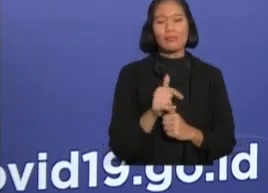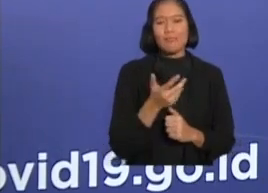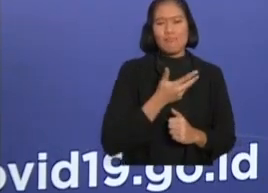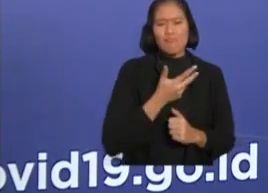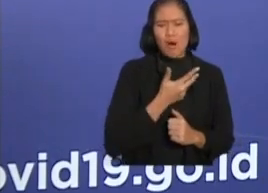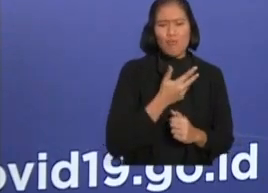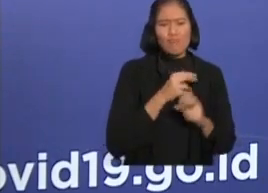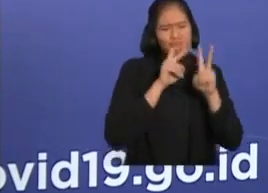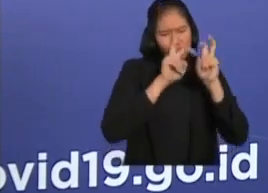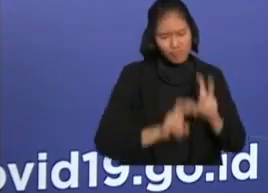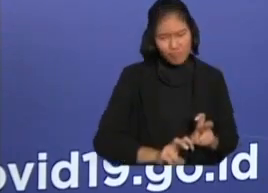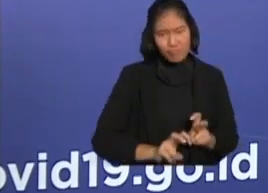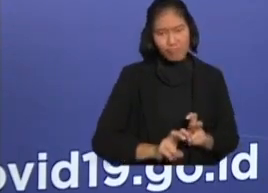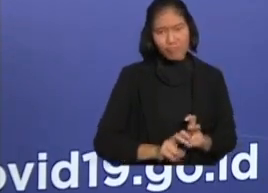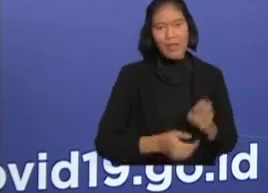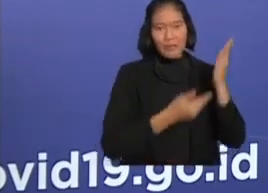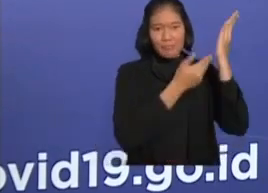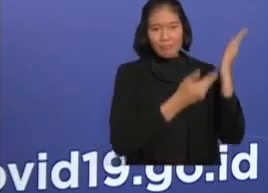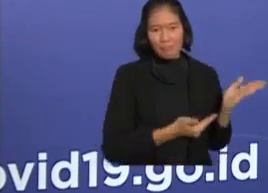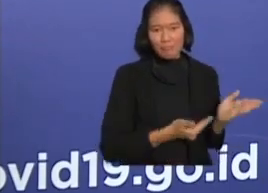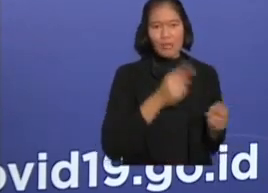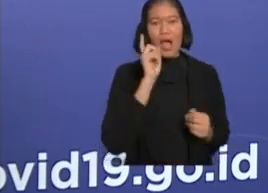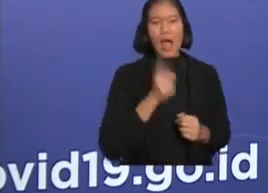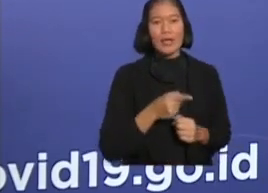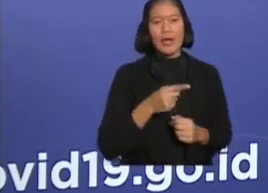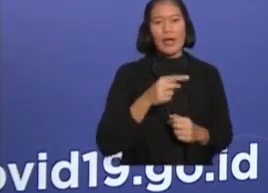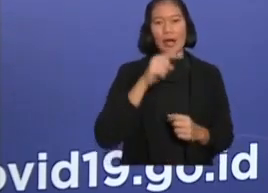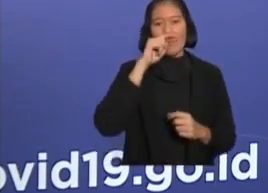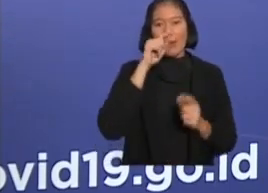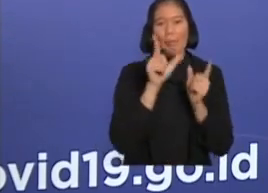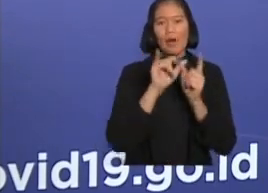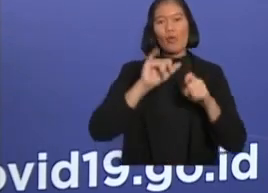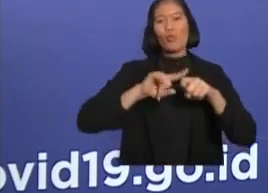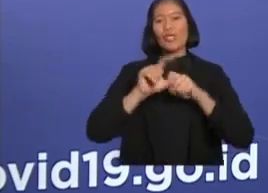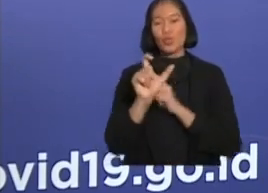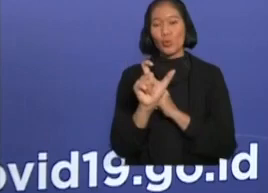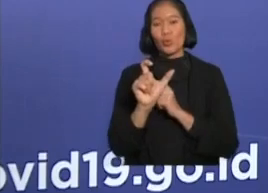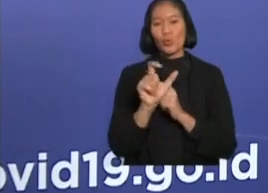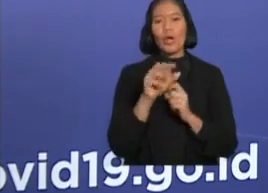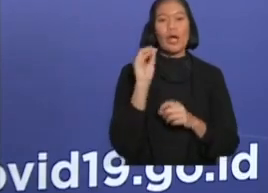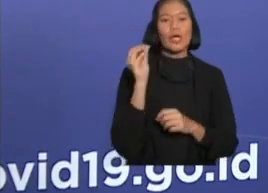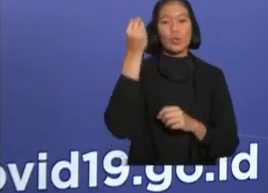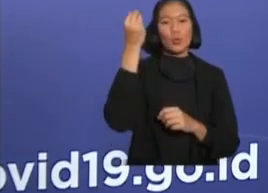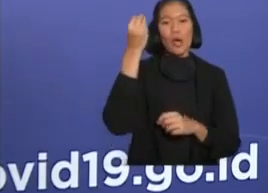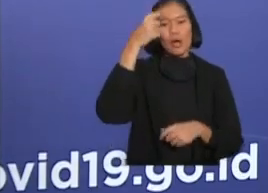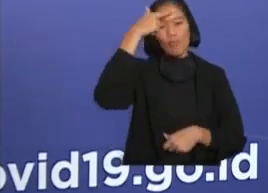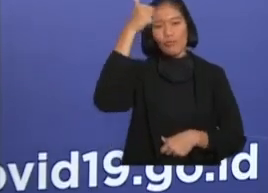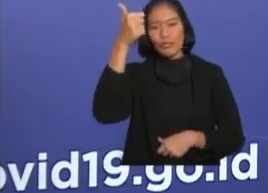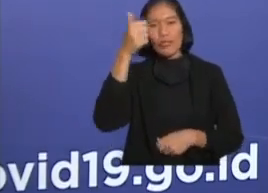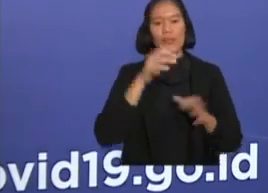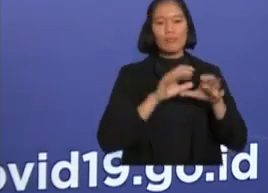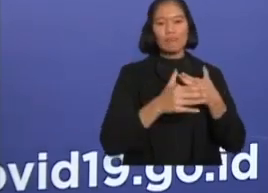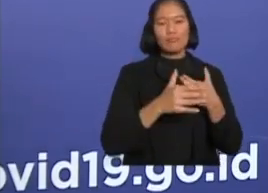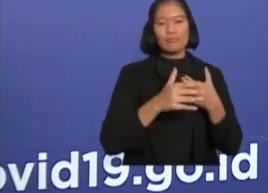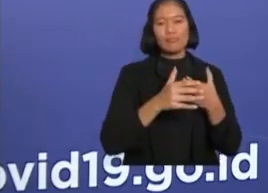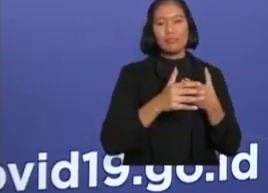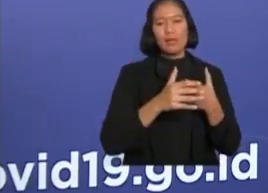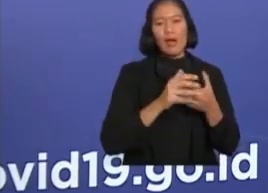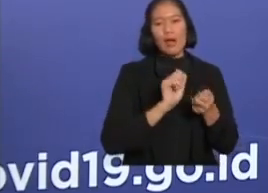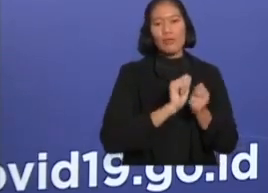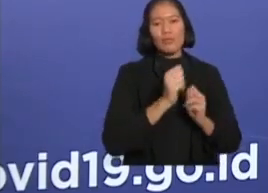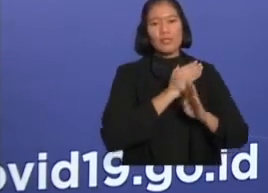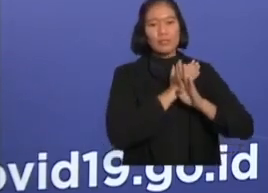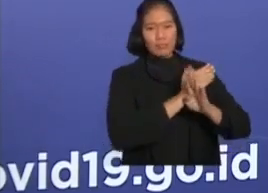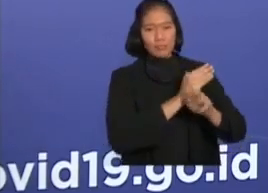ini saya sudah ditemani oleh Profesor wiku adisasmito ketua tim pakar gugus tugas percepatan